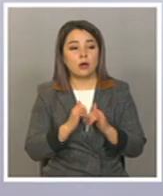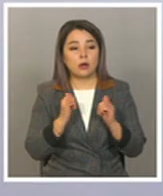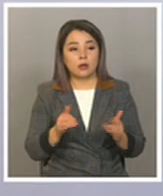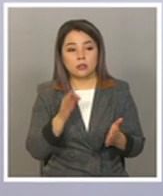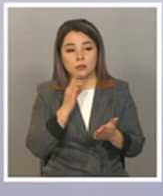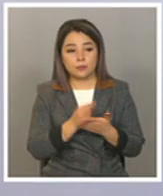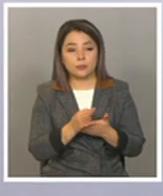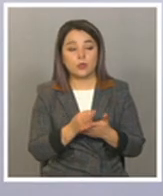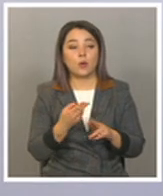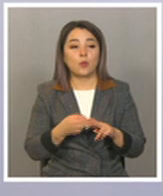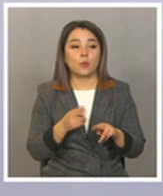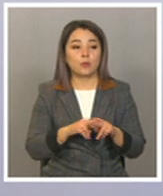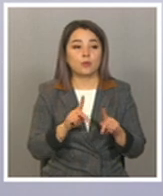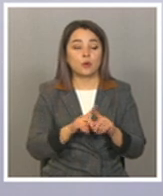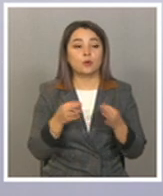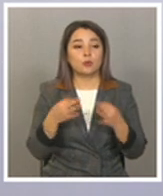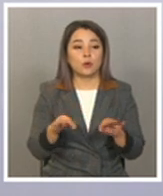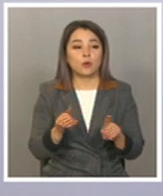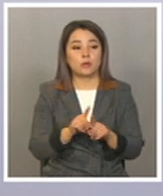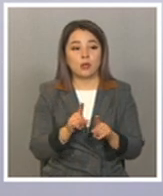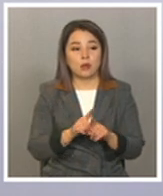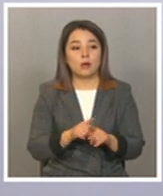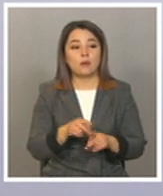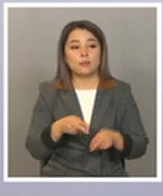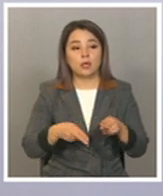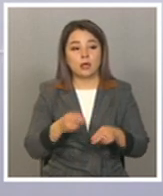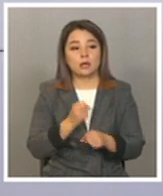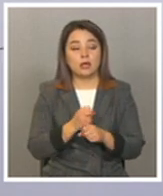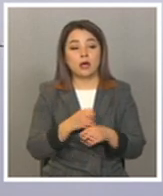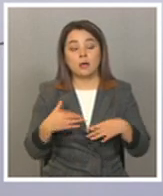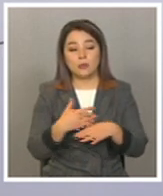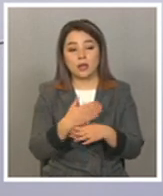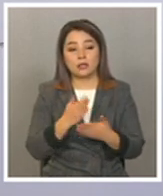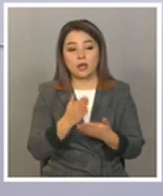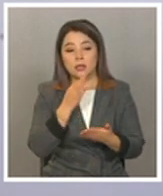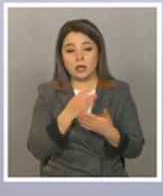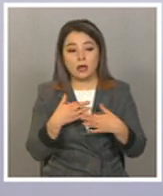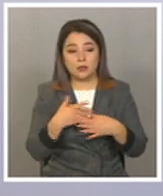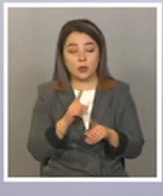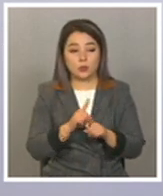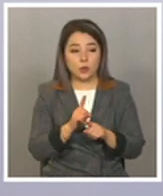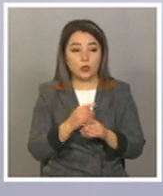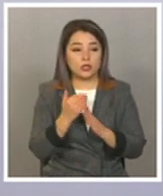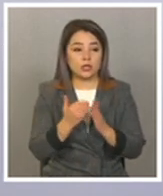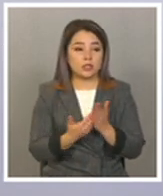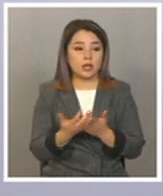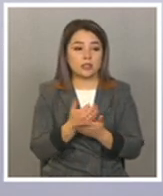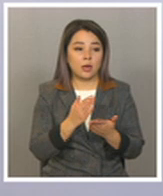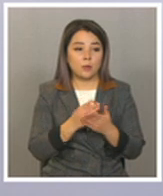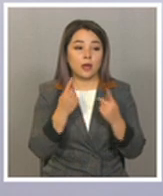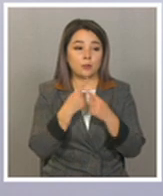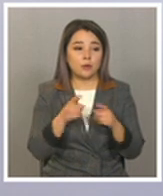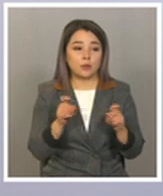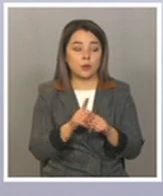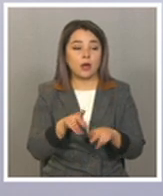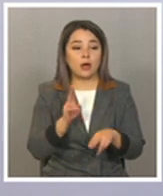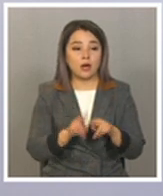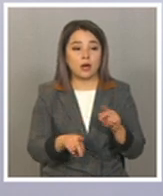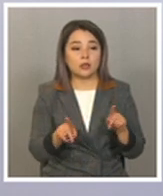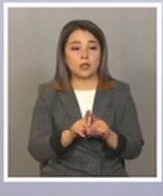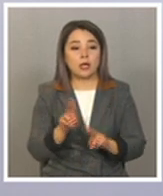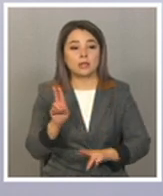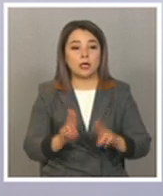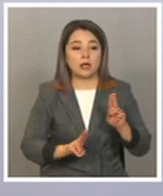ауқымы, оларға рұқсат етілген операциялар жиынын Және бұл мәліметтерді аяқтаудың